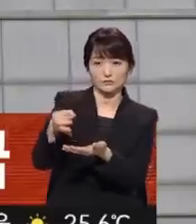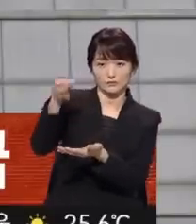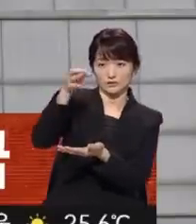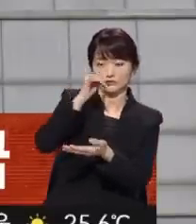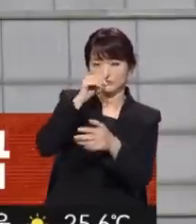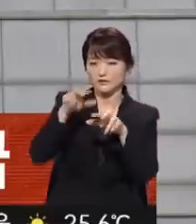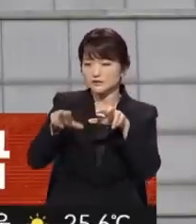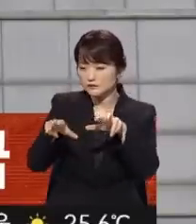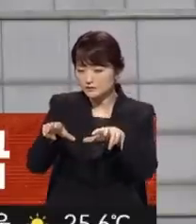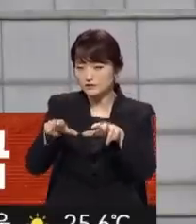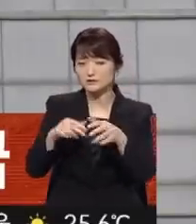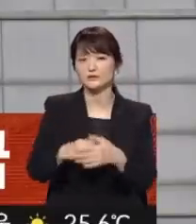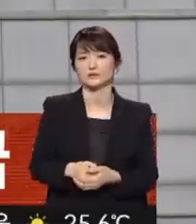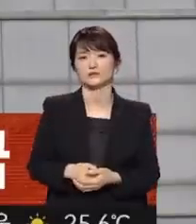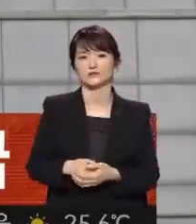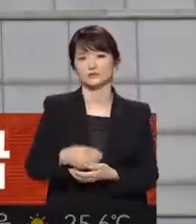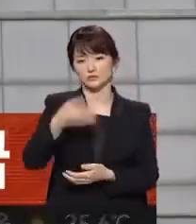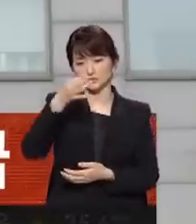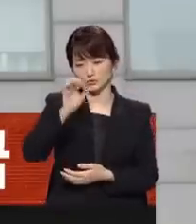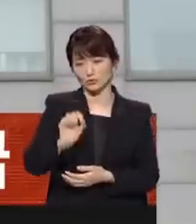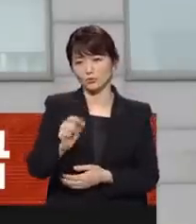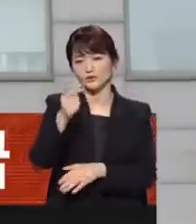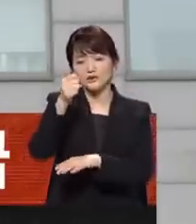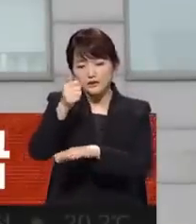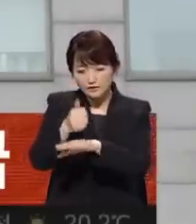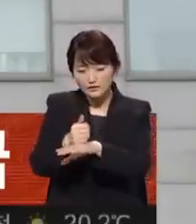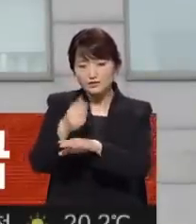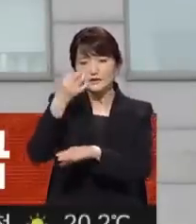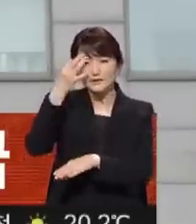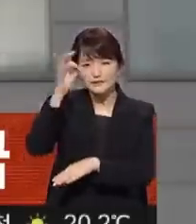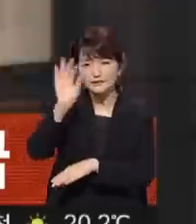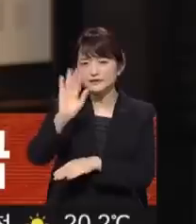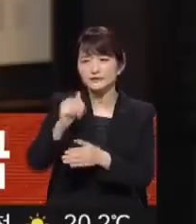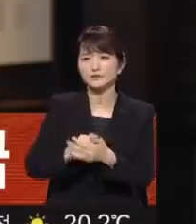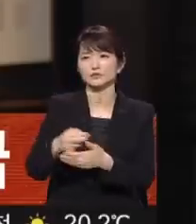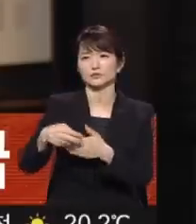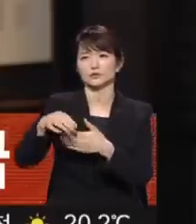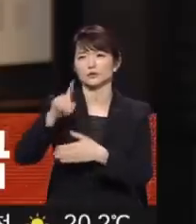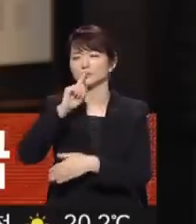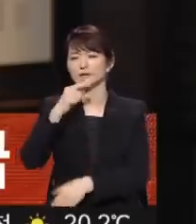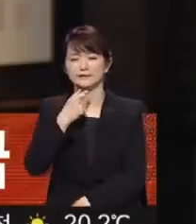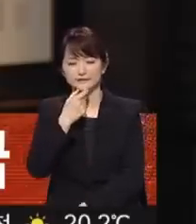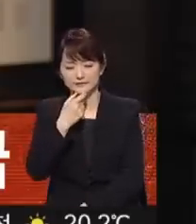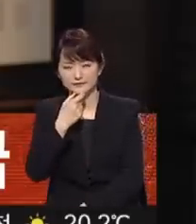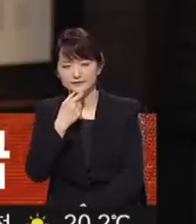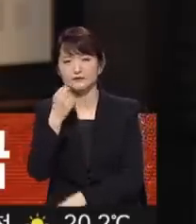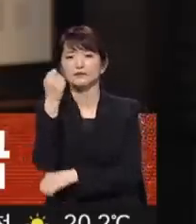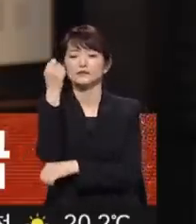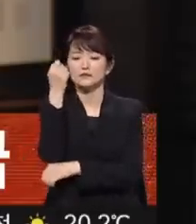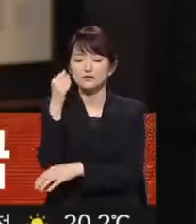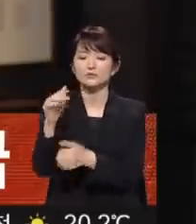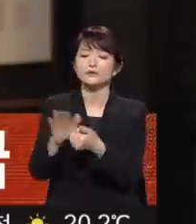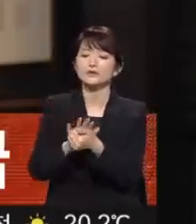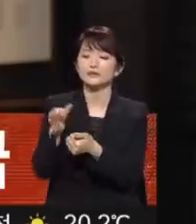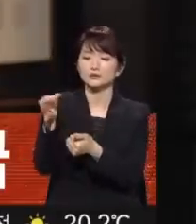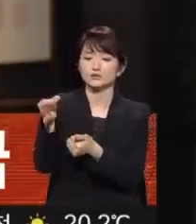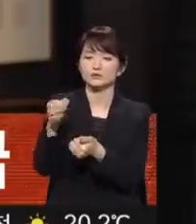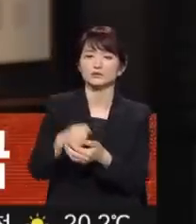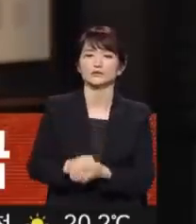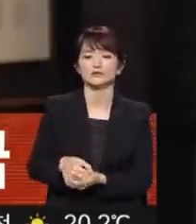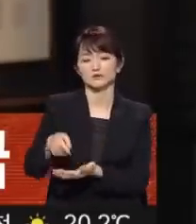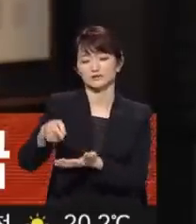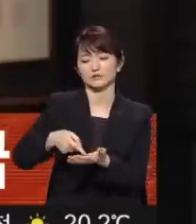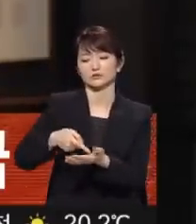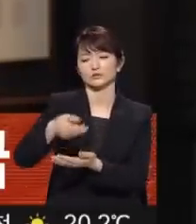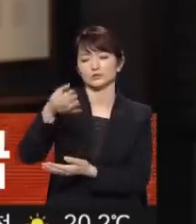단계에서는 그 인과성이 인정이 안 되거나 아니면 병원 입장에서는 그 얘기를 하고 싶지 않아서 기본적인 위자료하고